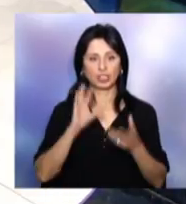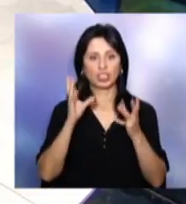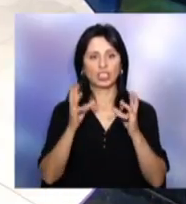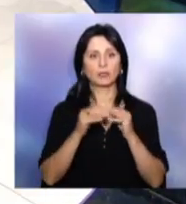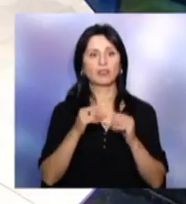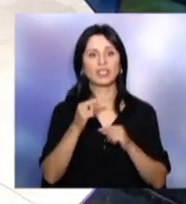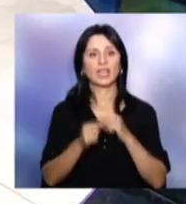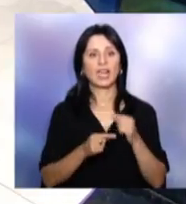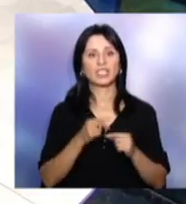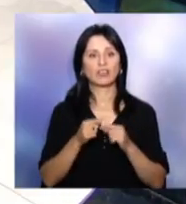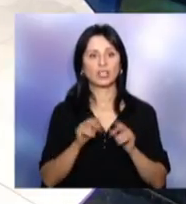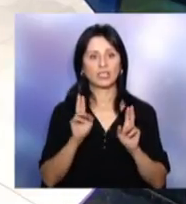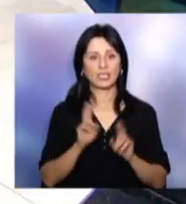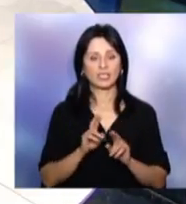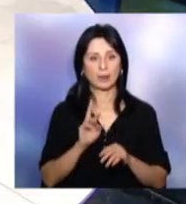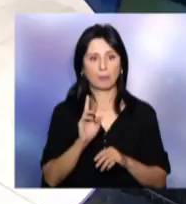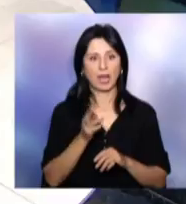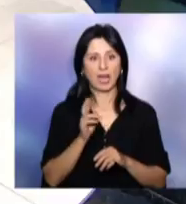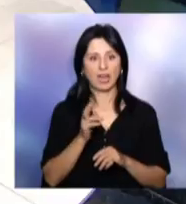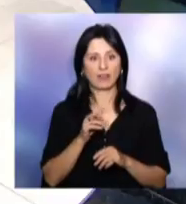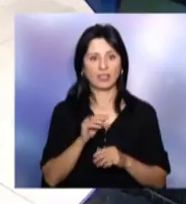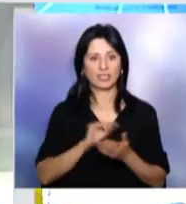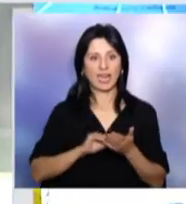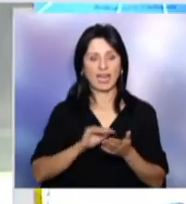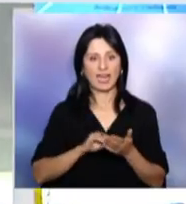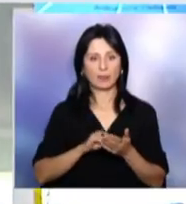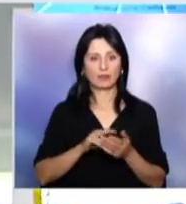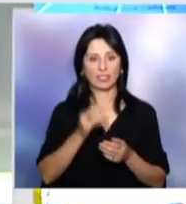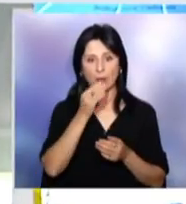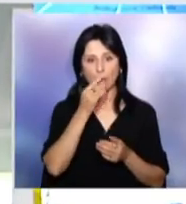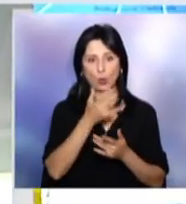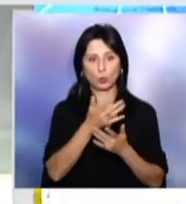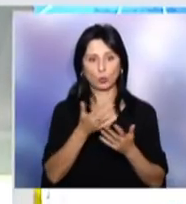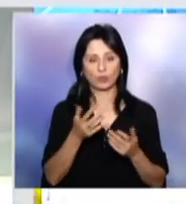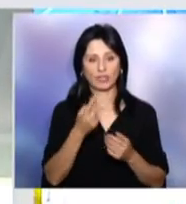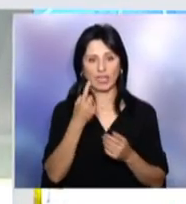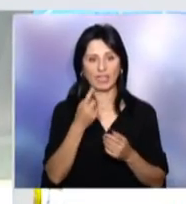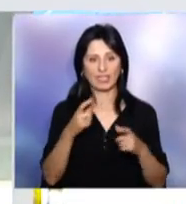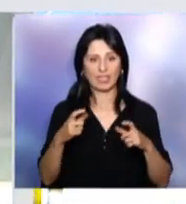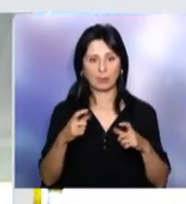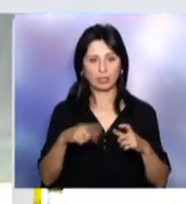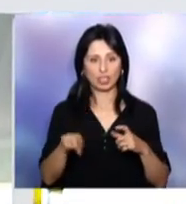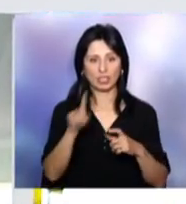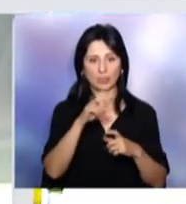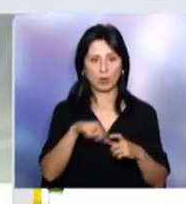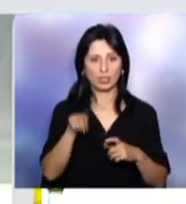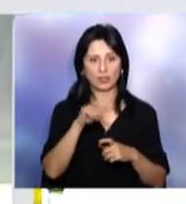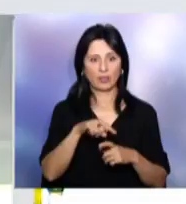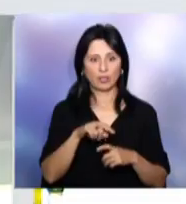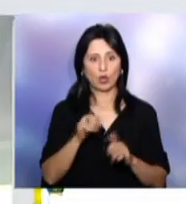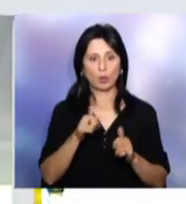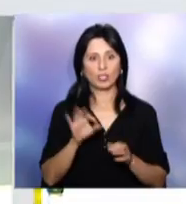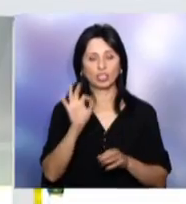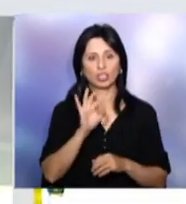შეჯამებას. ტრადიციულად, როგორც წესი, პარასკევის რეცეპტი გულისხმობს იმ პროდუქტების ერთ თეფშზე მოქცევას,